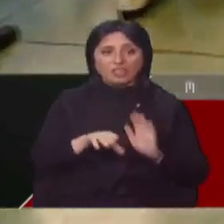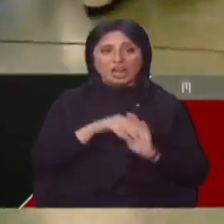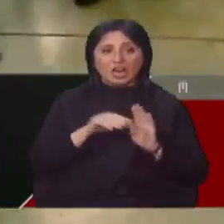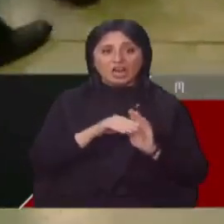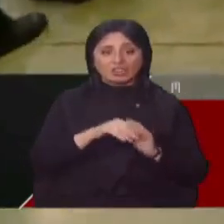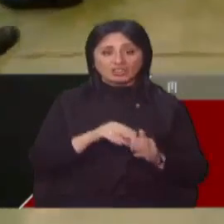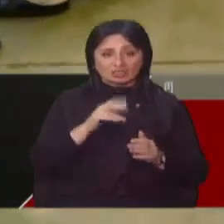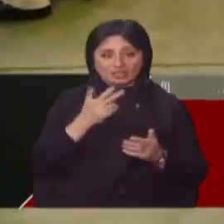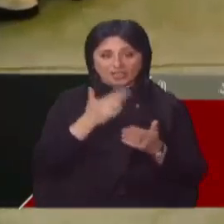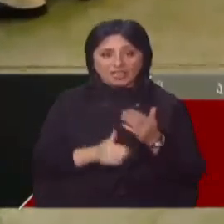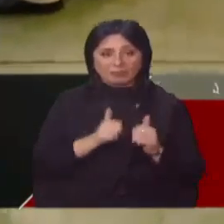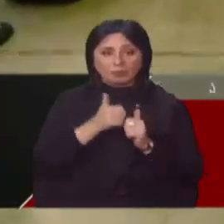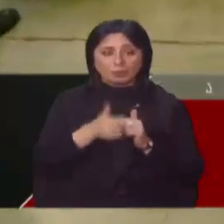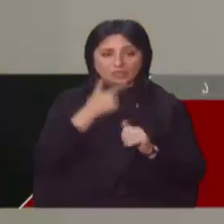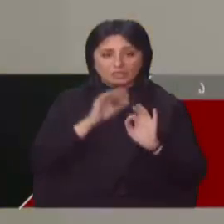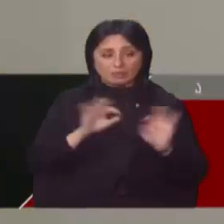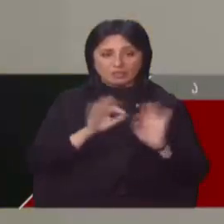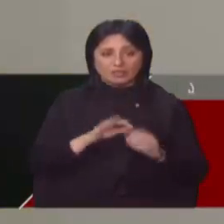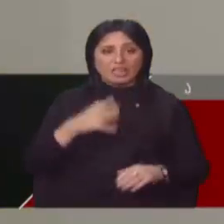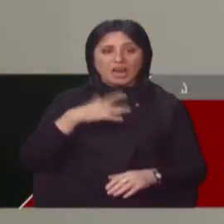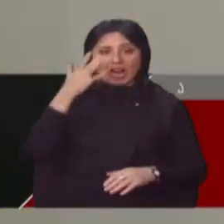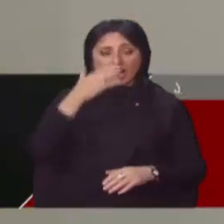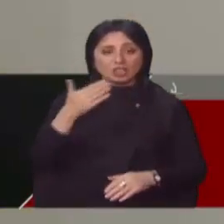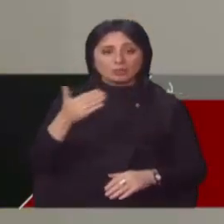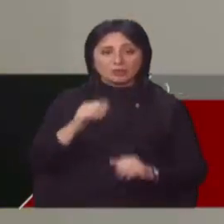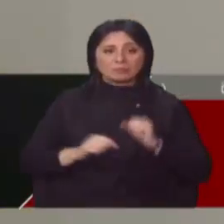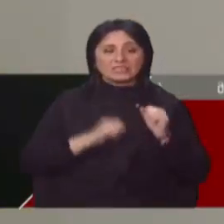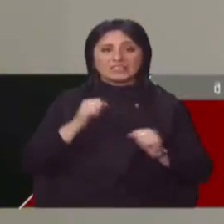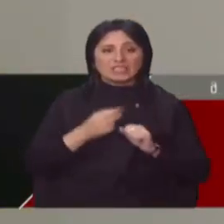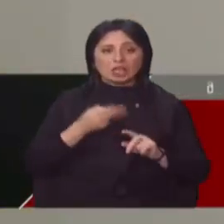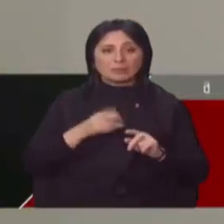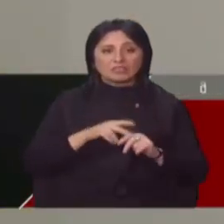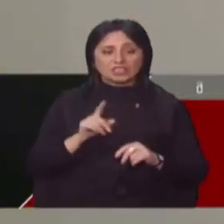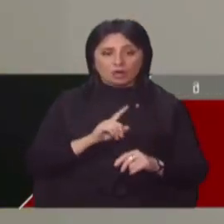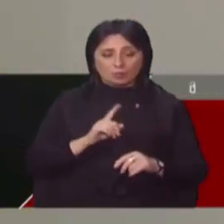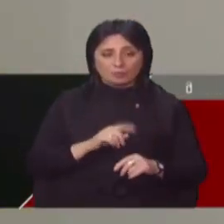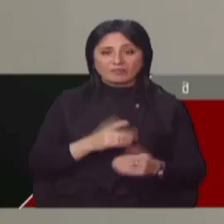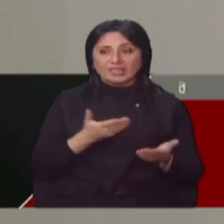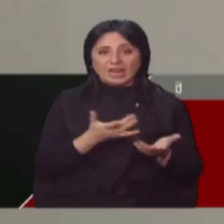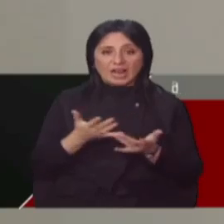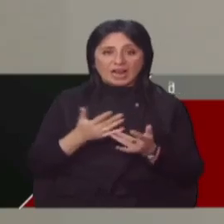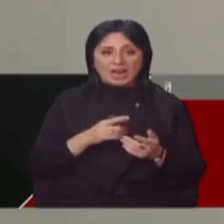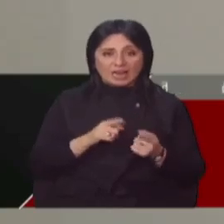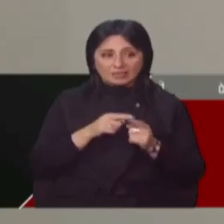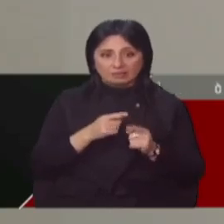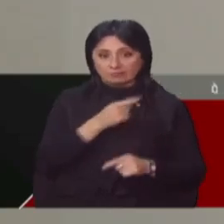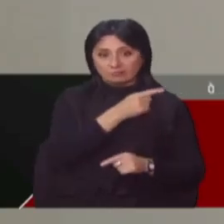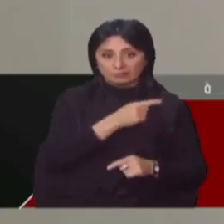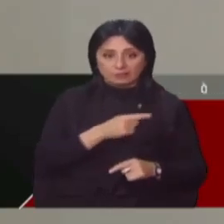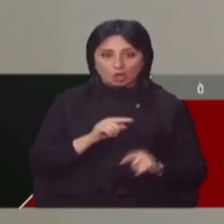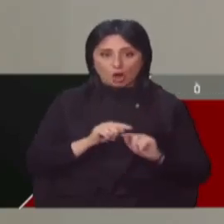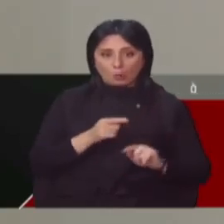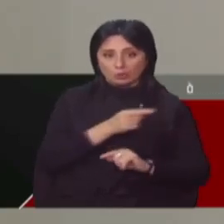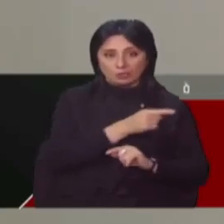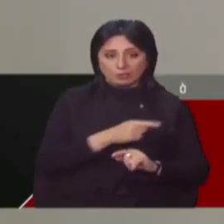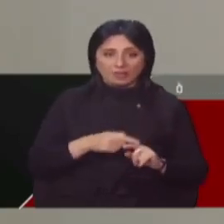არჩევნებში დამარცხებენ. ხებას უწინასწარმეტყველებენ. ქართული ოცნების მხრიდან მცდელობა იმისა, რომ რაღაცნაირად თითი გაიშვიროს